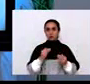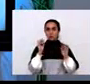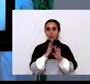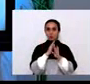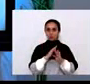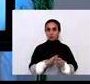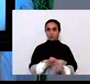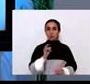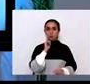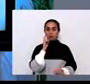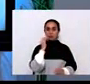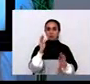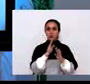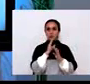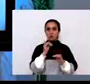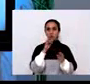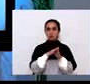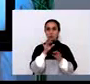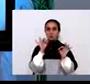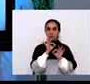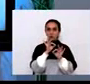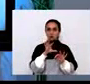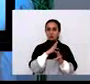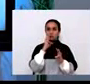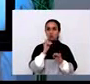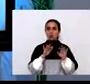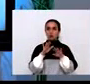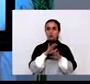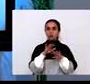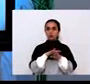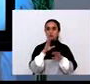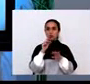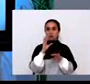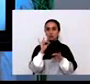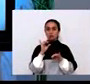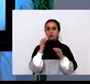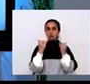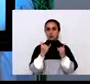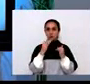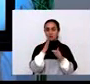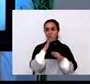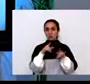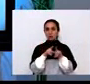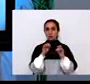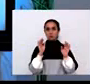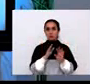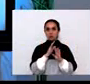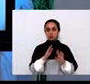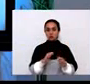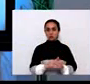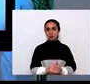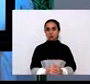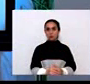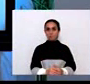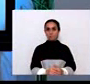песни. Молодая певица исполняла как народные, так и современные песни. Народные в